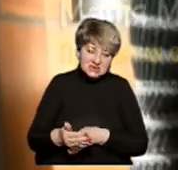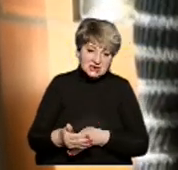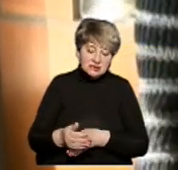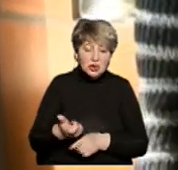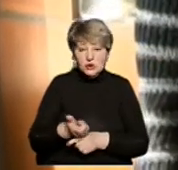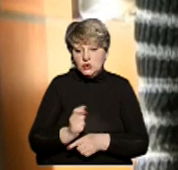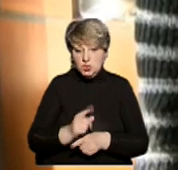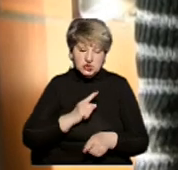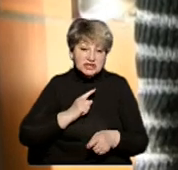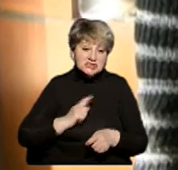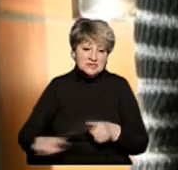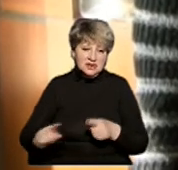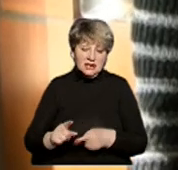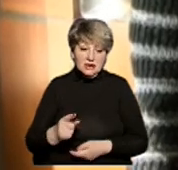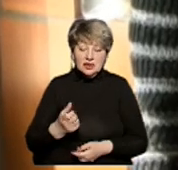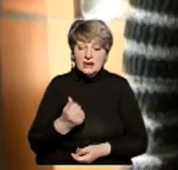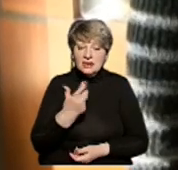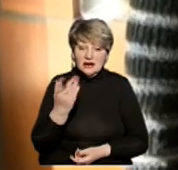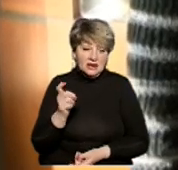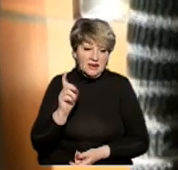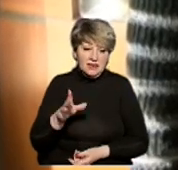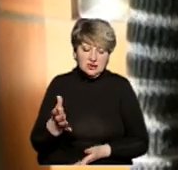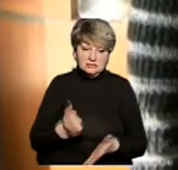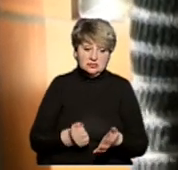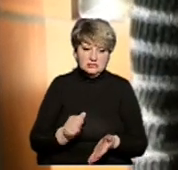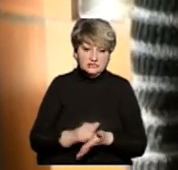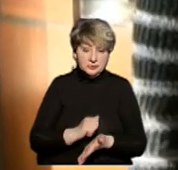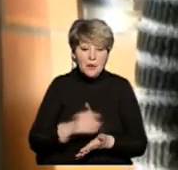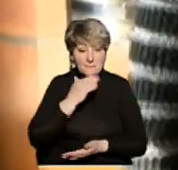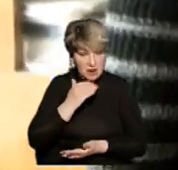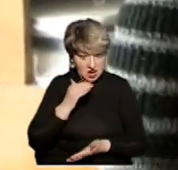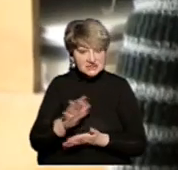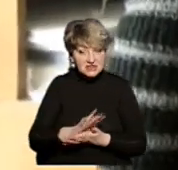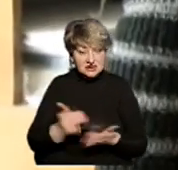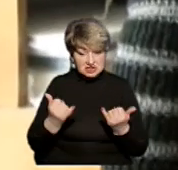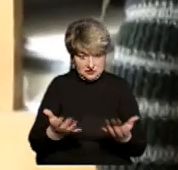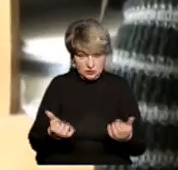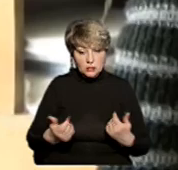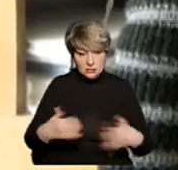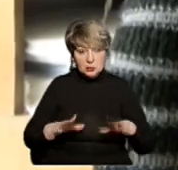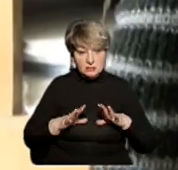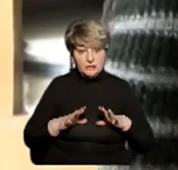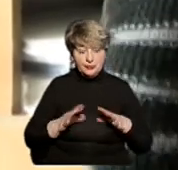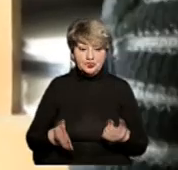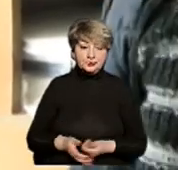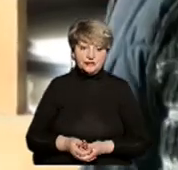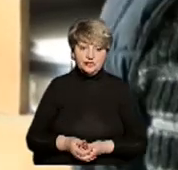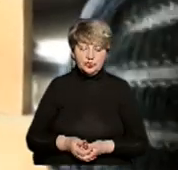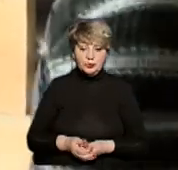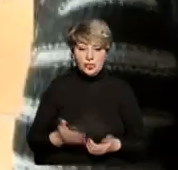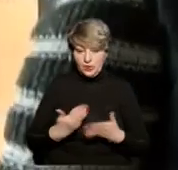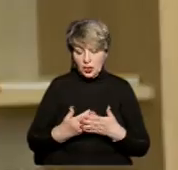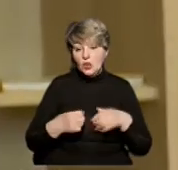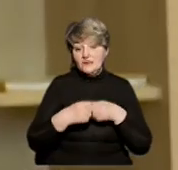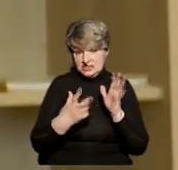і дуже швидко, буквально за декілька хвилин. Багато вже заяв ви за сьогодні отримали? Ну, порахував